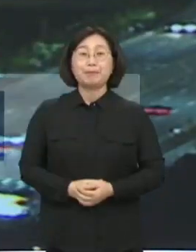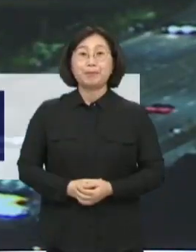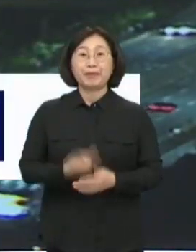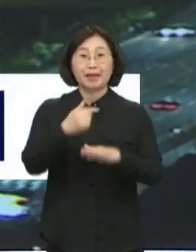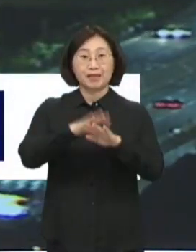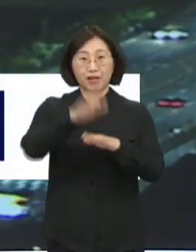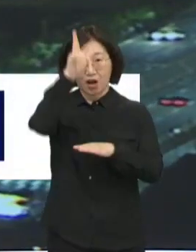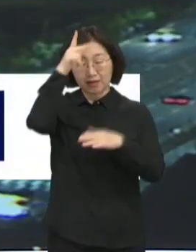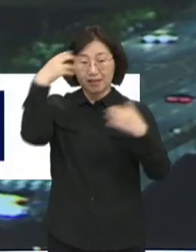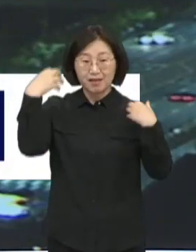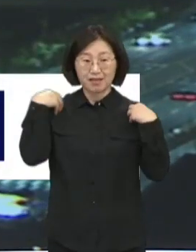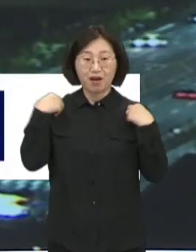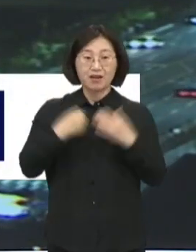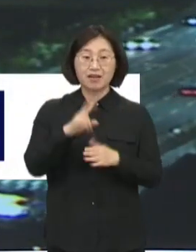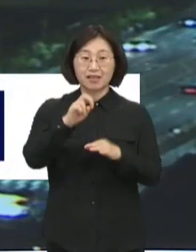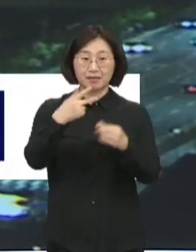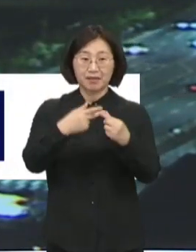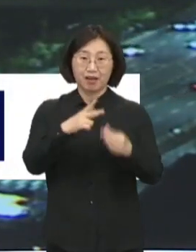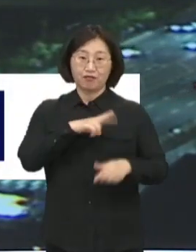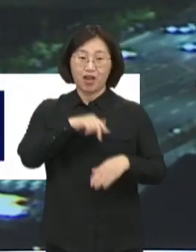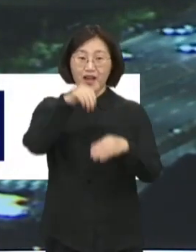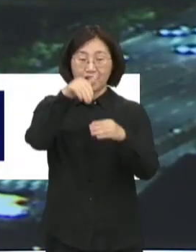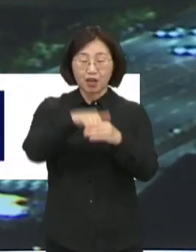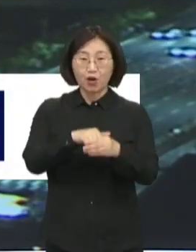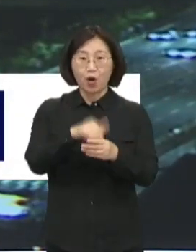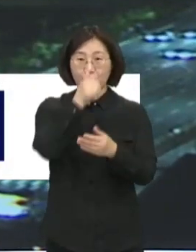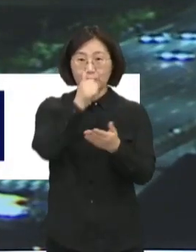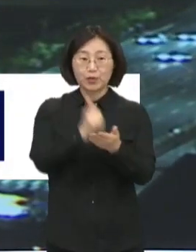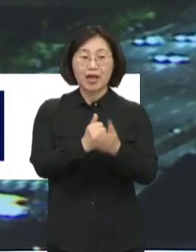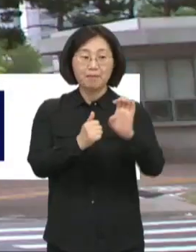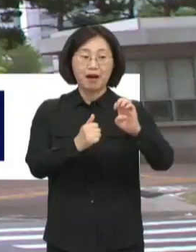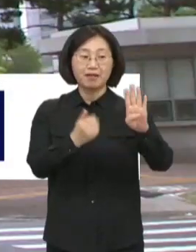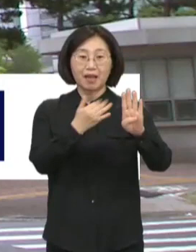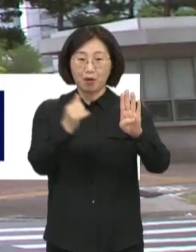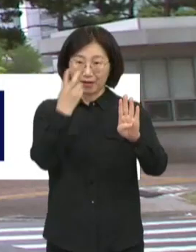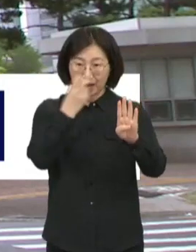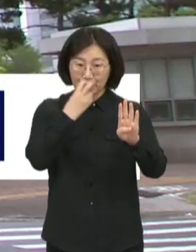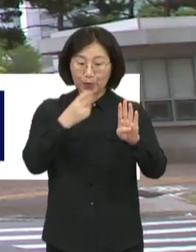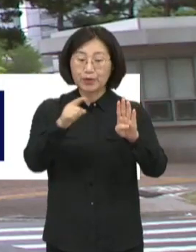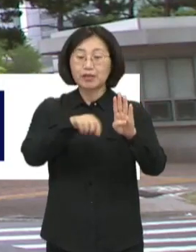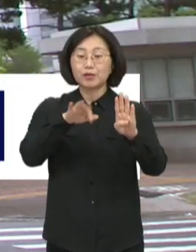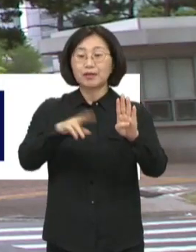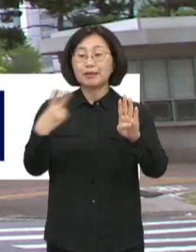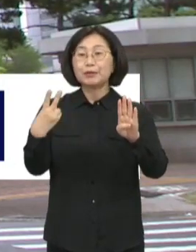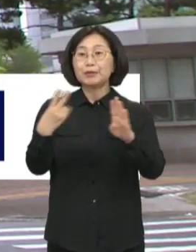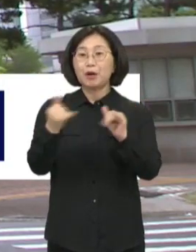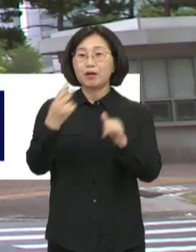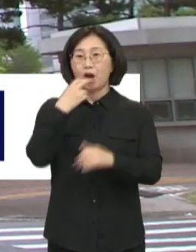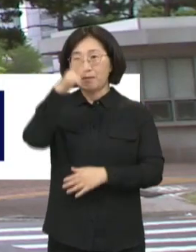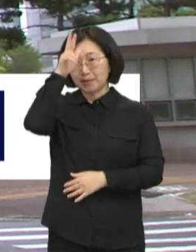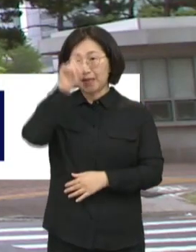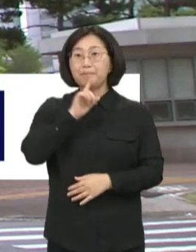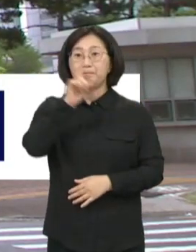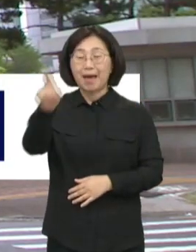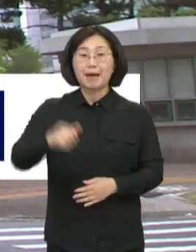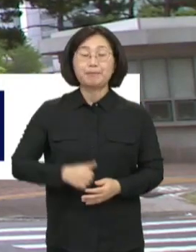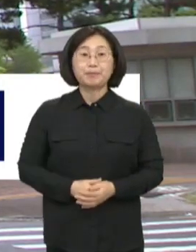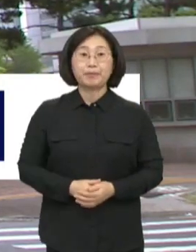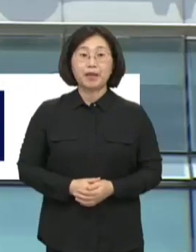대전 경찰청이 22대 총선 관련 선거사범 44명을 단속하고 이중 두 명을 검찰로